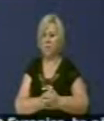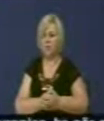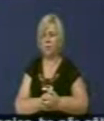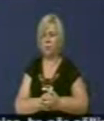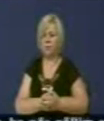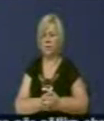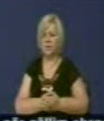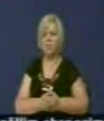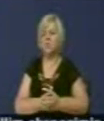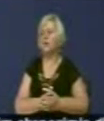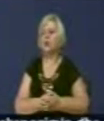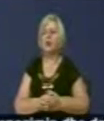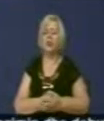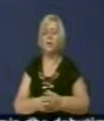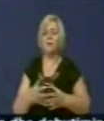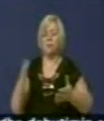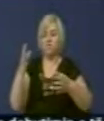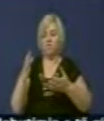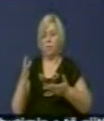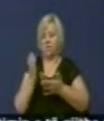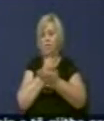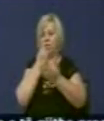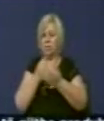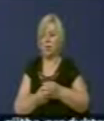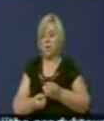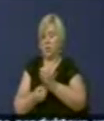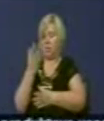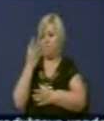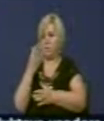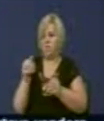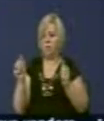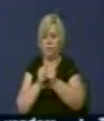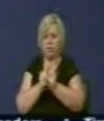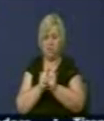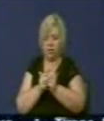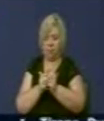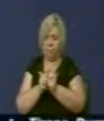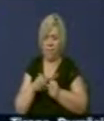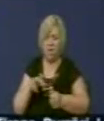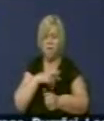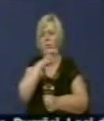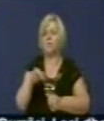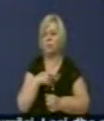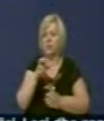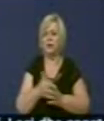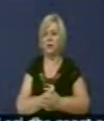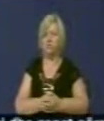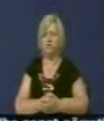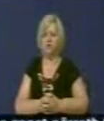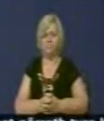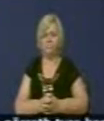maj, Dita e Evropës, lidhet me deklaratën e burgshtetasit francez Robert Schumanit nga viti